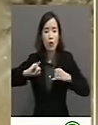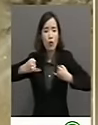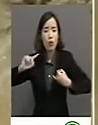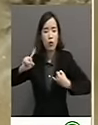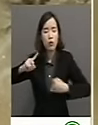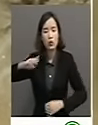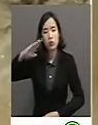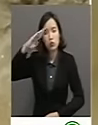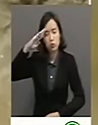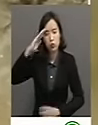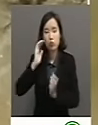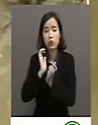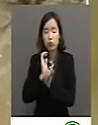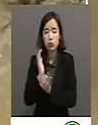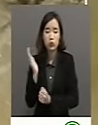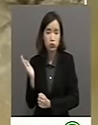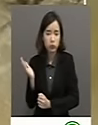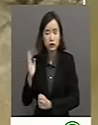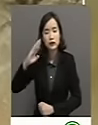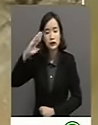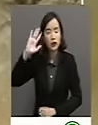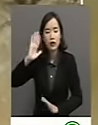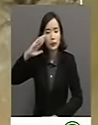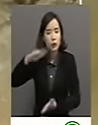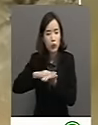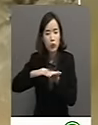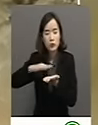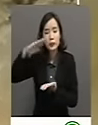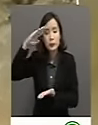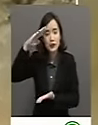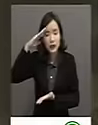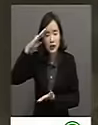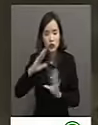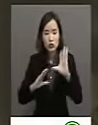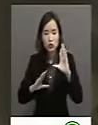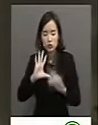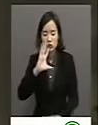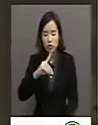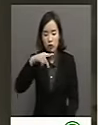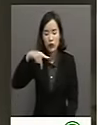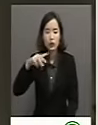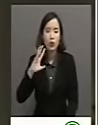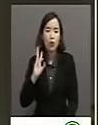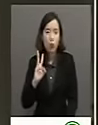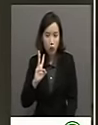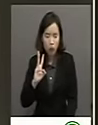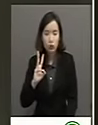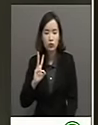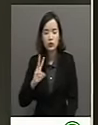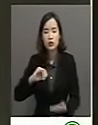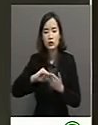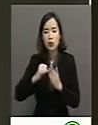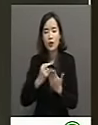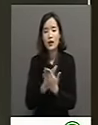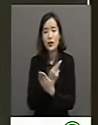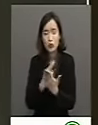าสิบเอกประภัยจิตนิยมเป็นทหารสังกัดช.1006กรมทหารช่างราชบุรีครับ